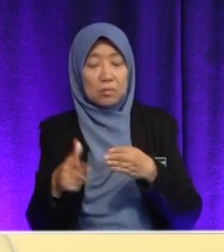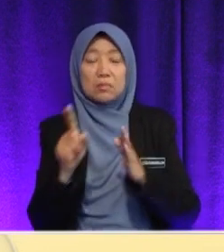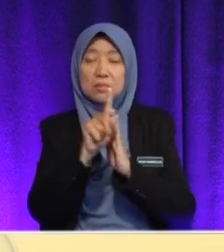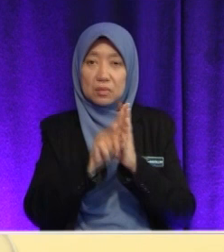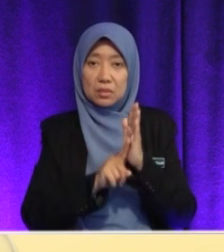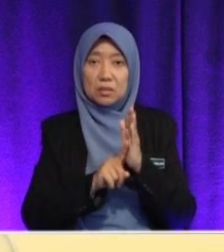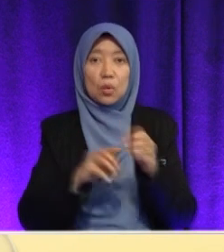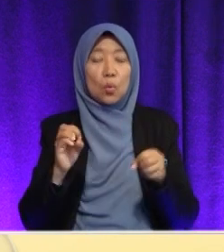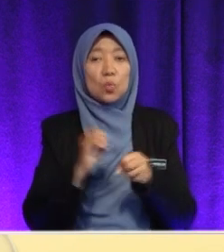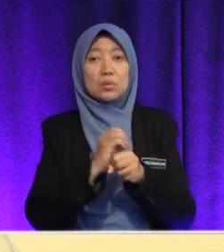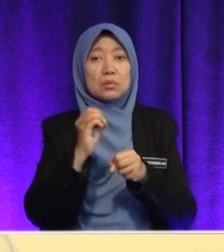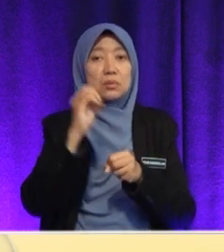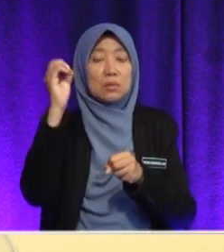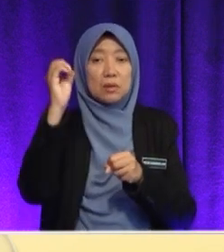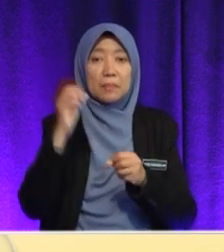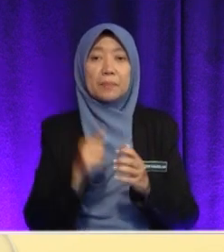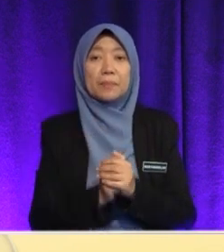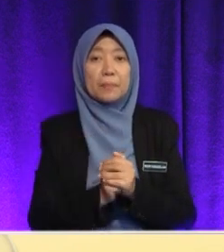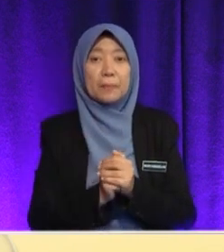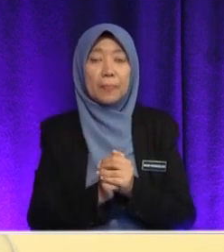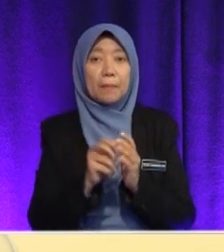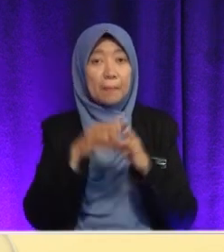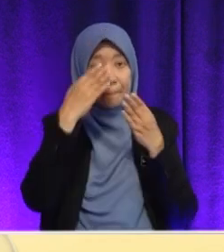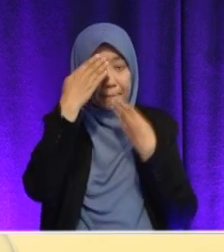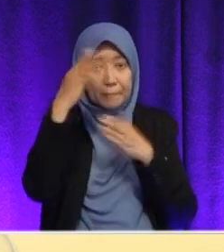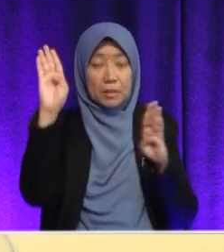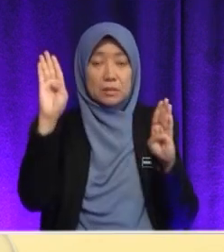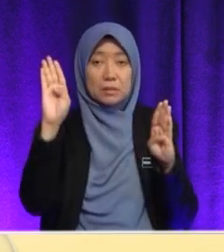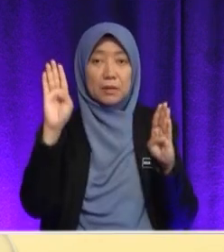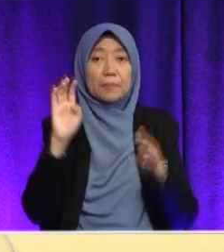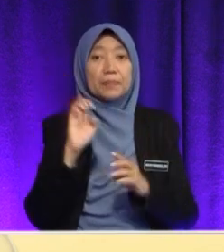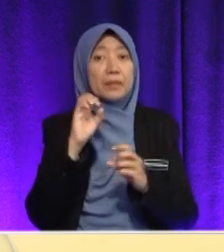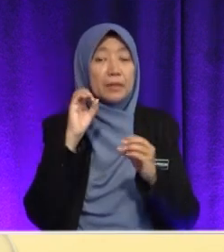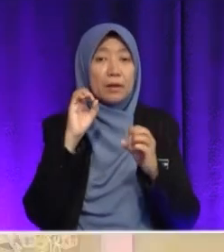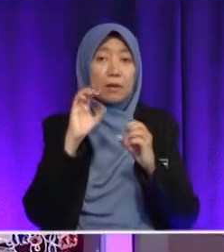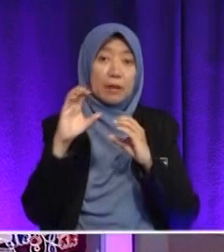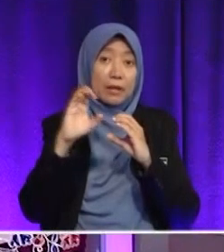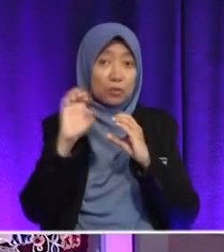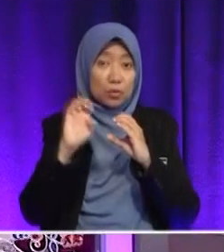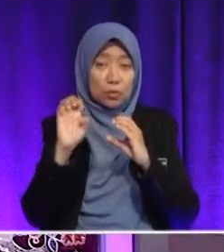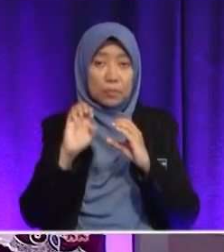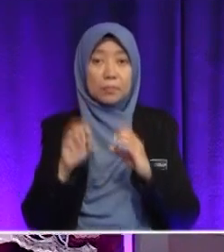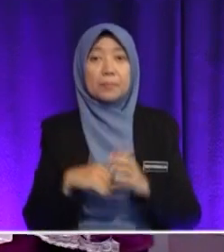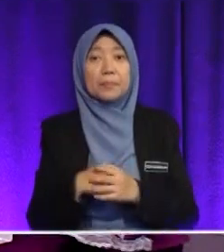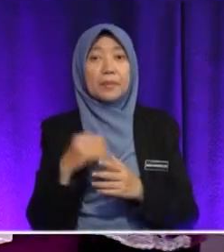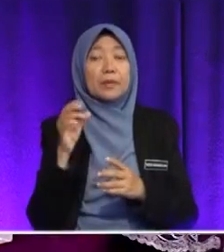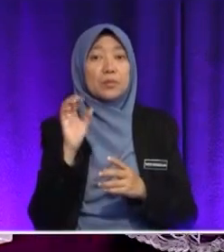spontan apabila at them logam membebaskan elektron membentuk ion logam